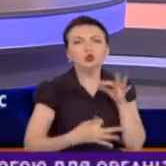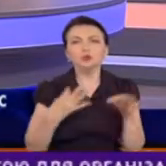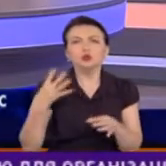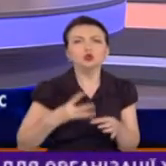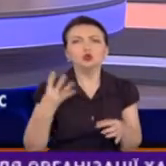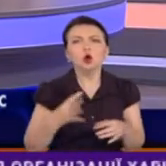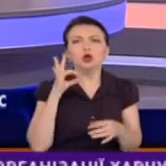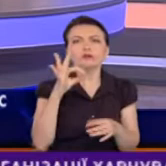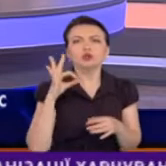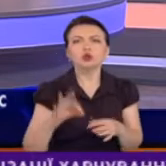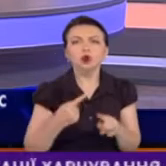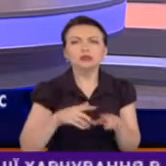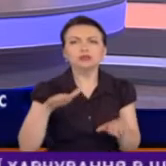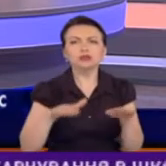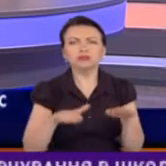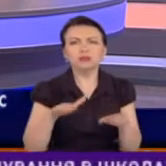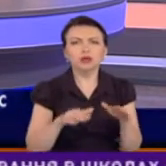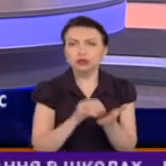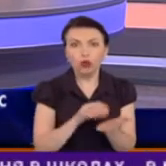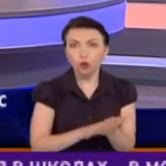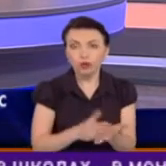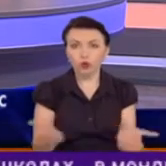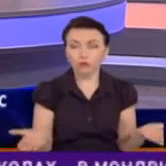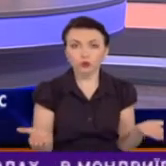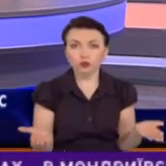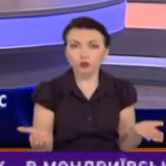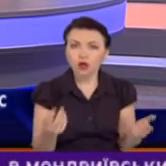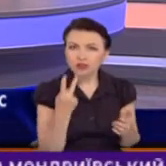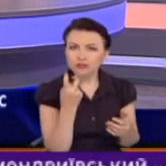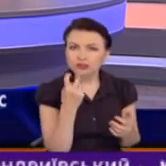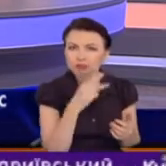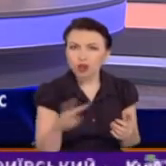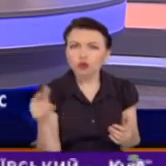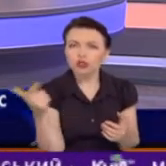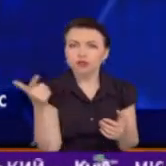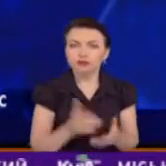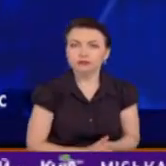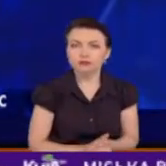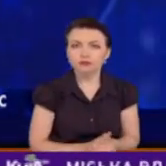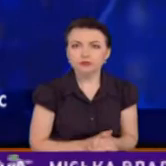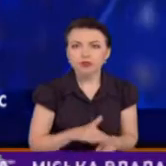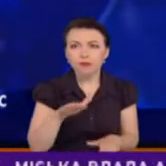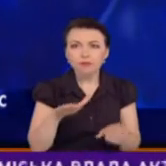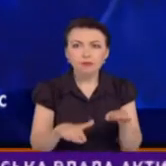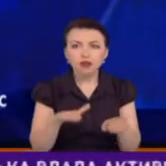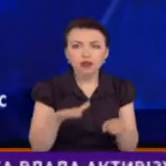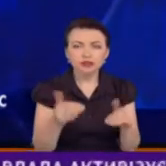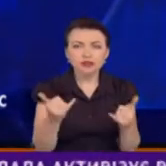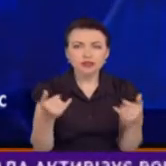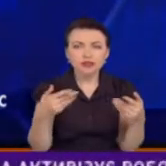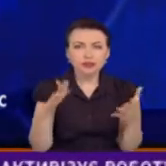40% оцього балансування не обліковується. Це на 200 мільйонів гривень. Вони баланси зараз